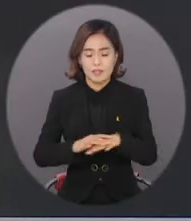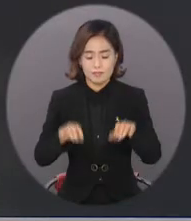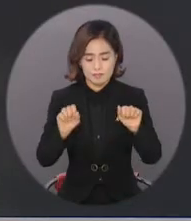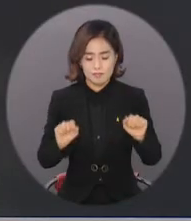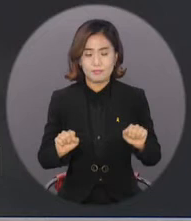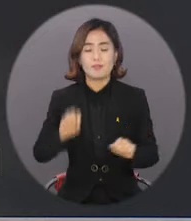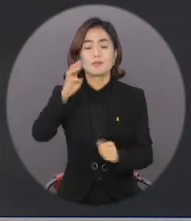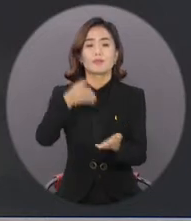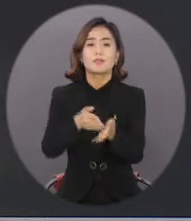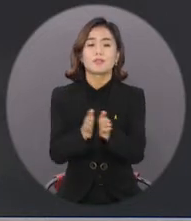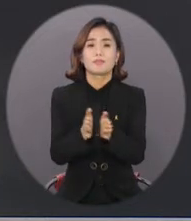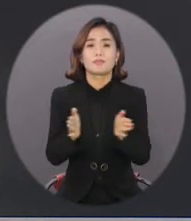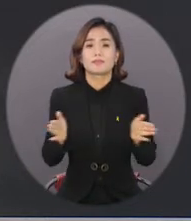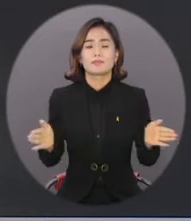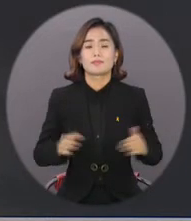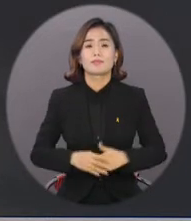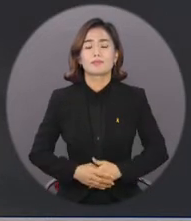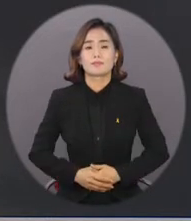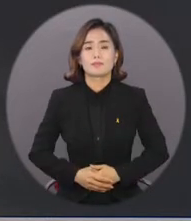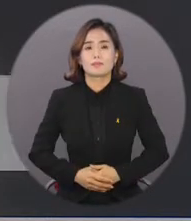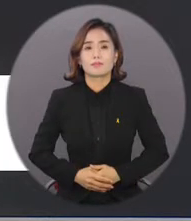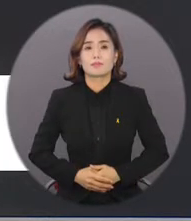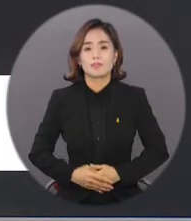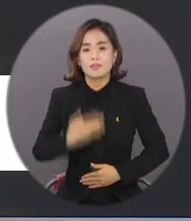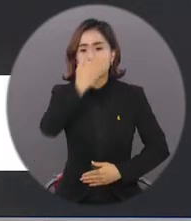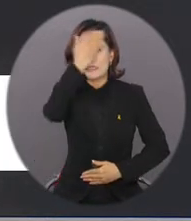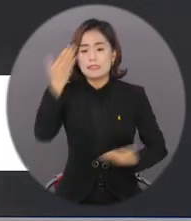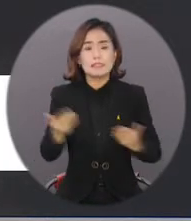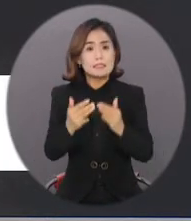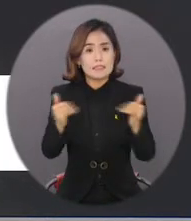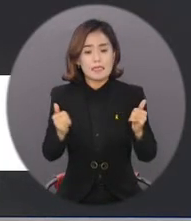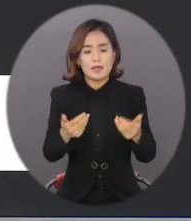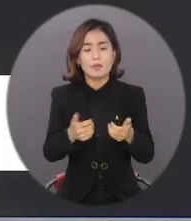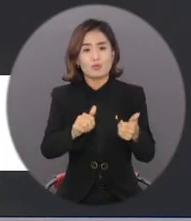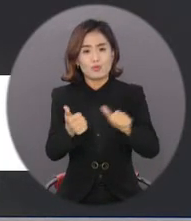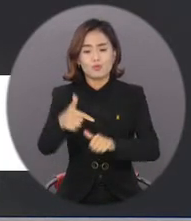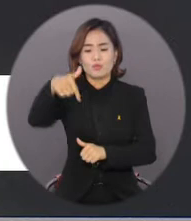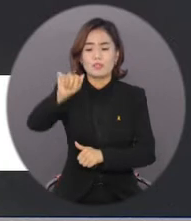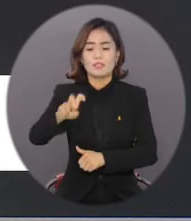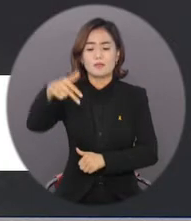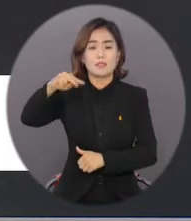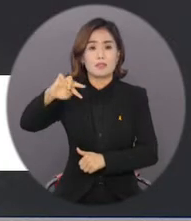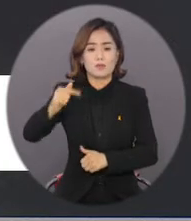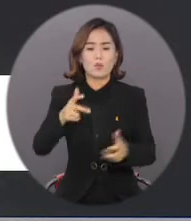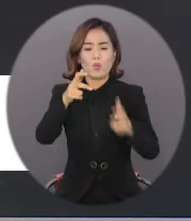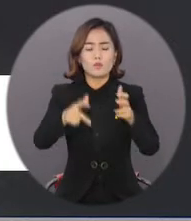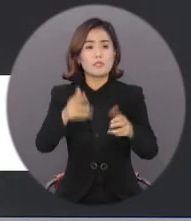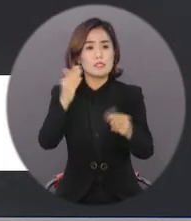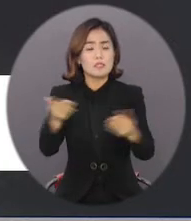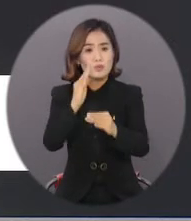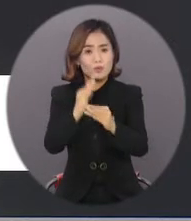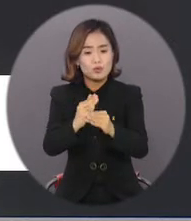여러분 안녕하십니까? 광주 MBC 뉴스데스크 시작합니다. 청년 노동자 고 김재순 씨가 재활용 사업장에서 홀로